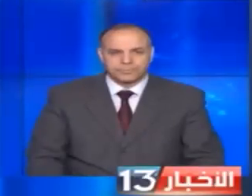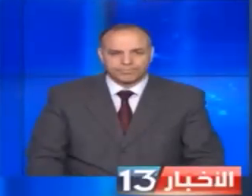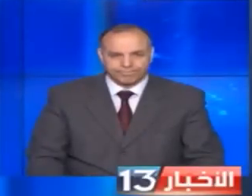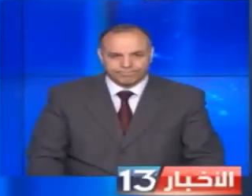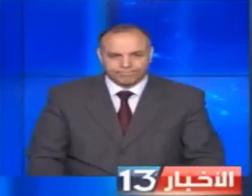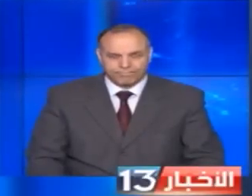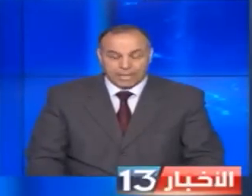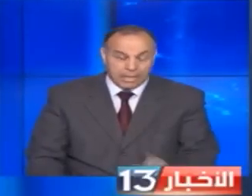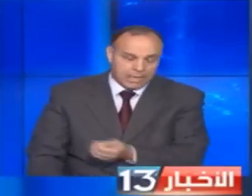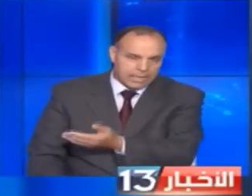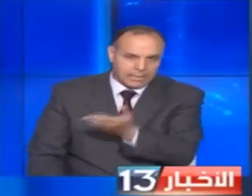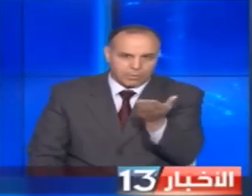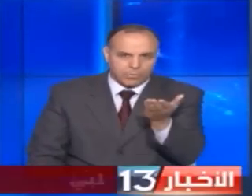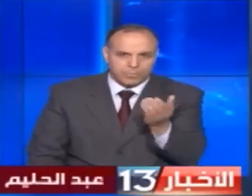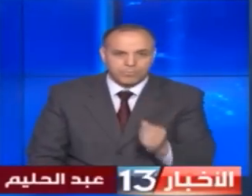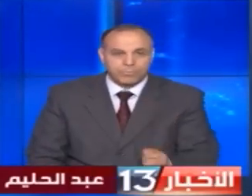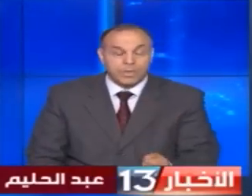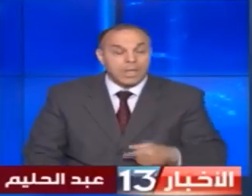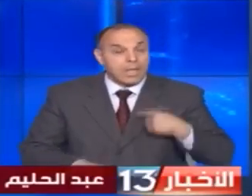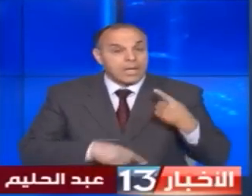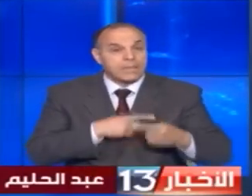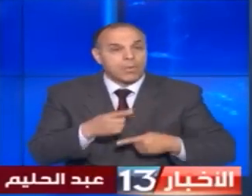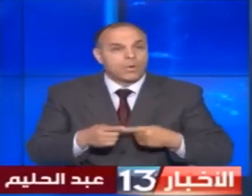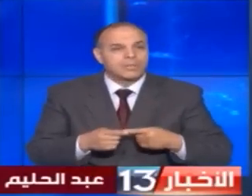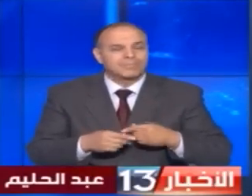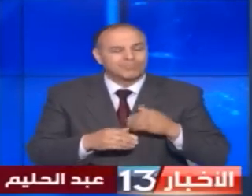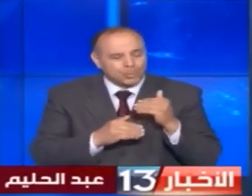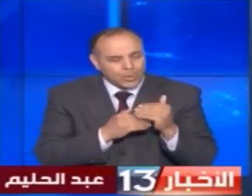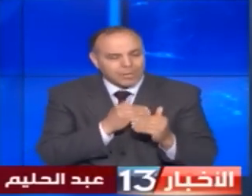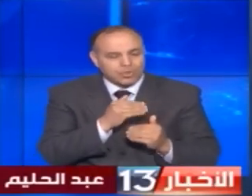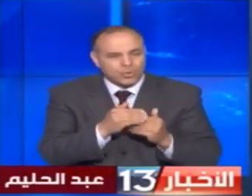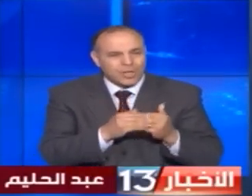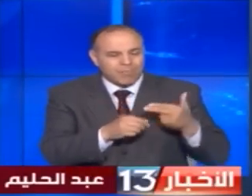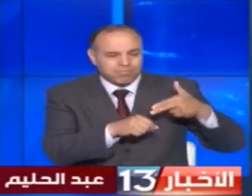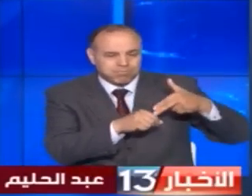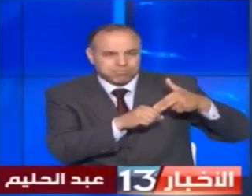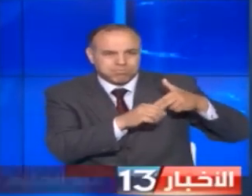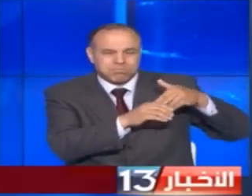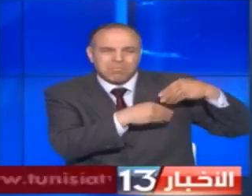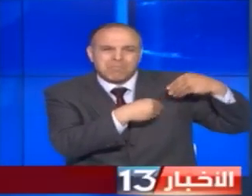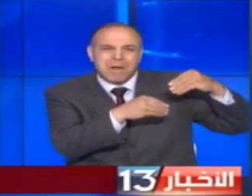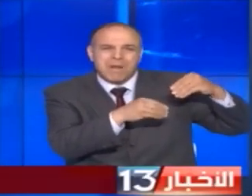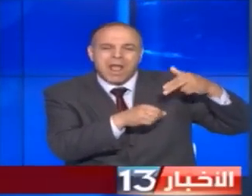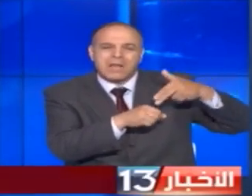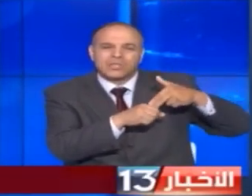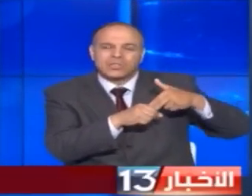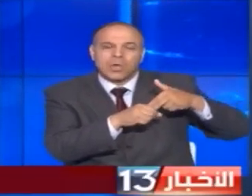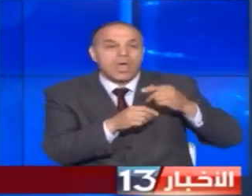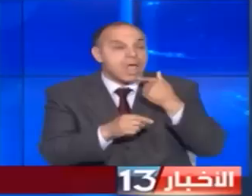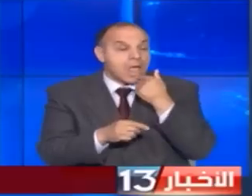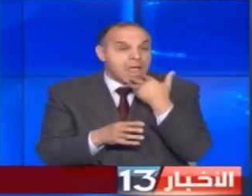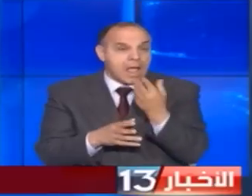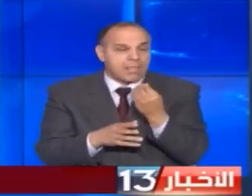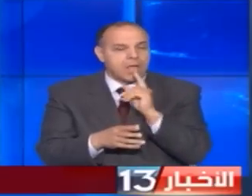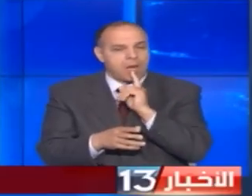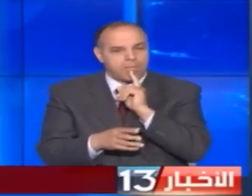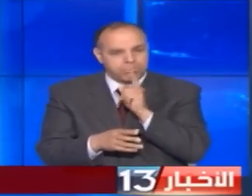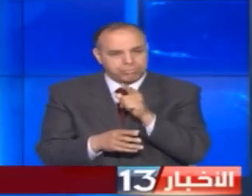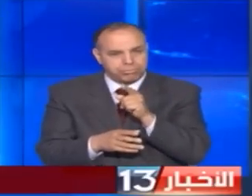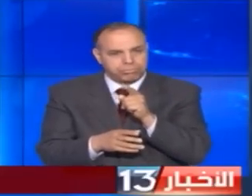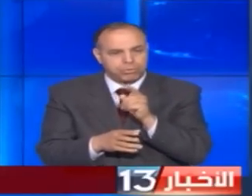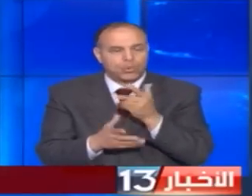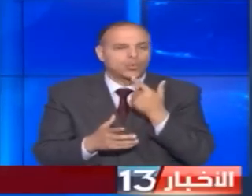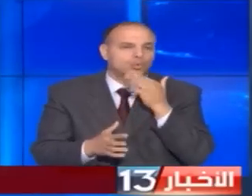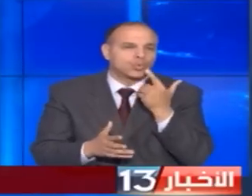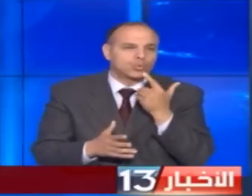اهلا بكم يتواصل بنسق تدريجي تزويد محطه بيع البنزين بالوقود تنفيذا لقرار